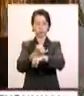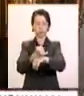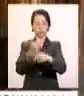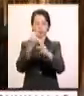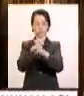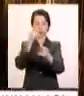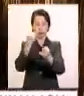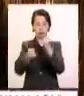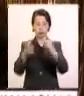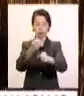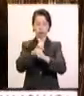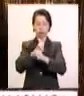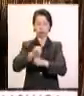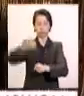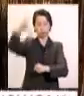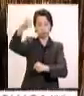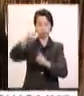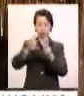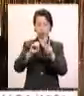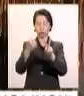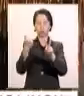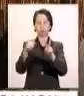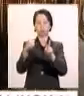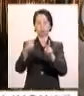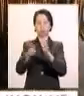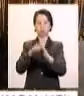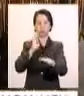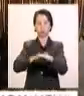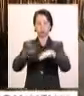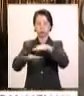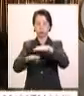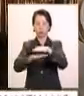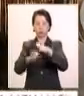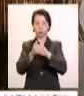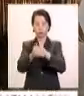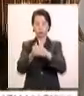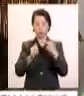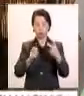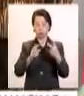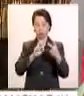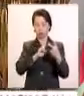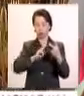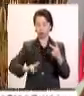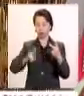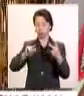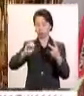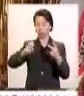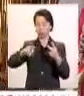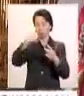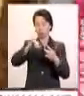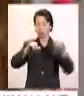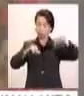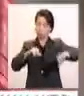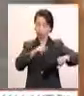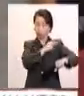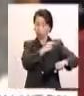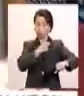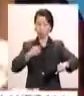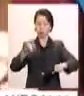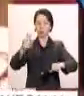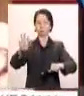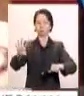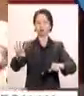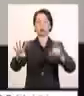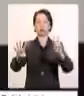Tahir Malaysia merangkul kejuaraan pada tahun 2010 ketika di bawah bimbingan K. Rajagopal dengan menjinakkan Indonesia aggregate 4-2.